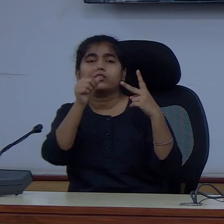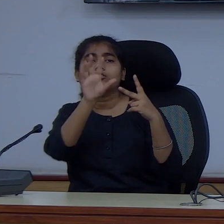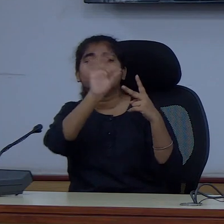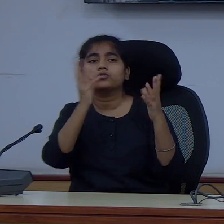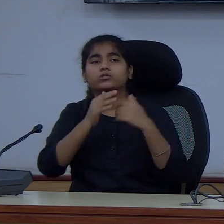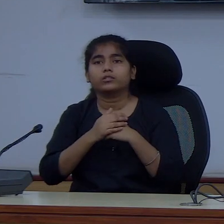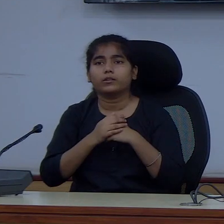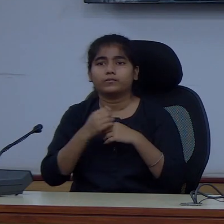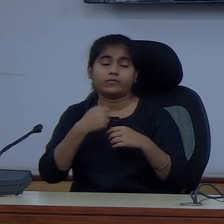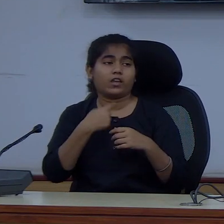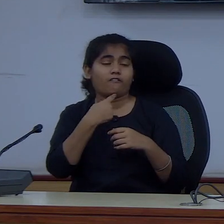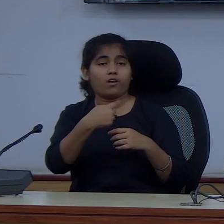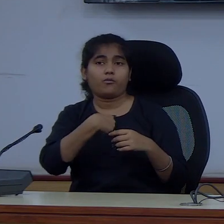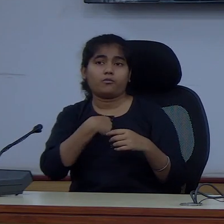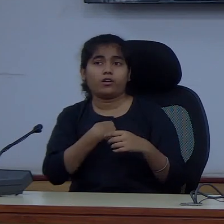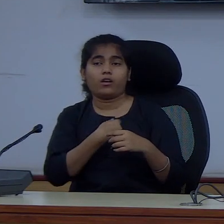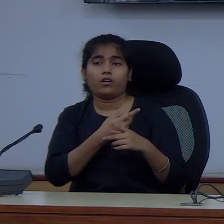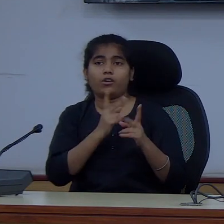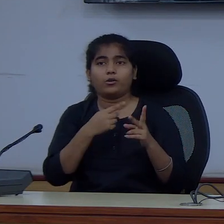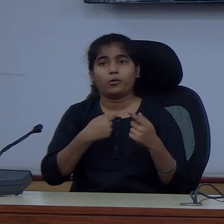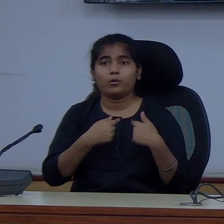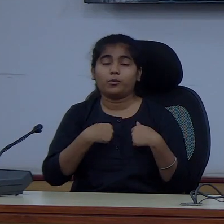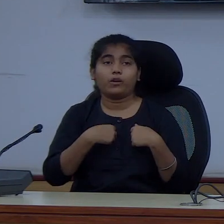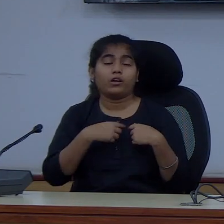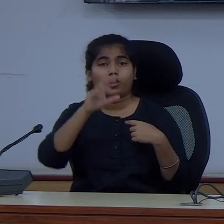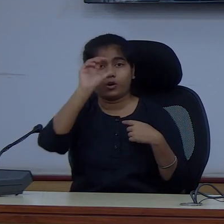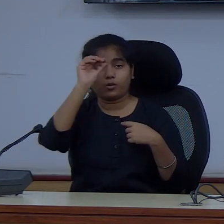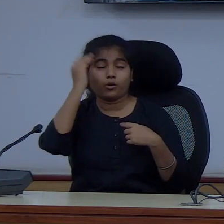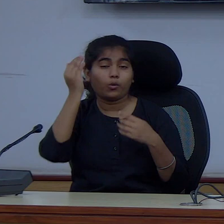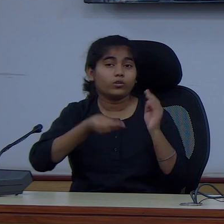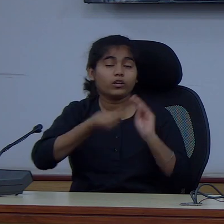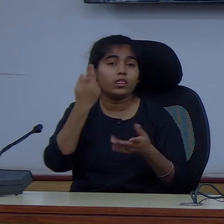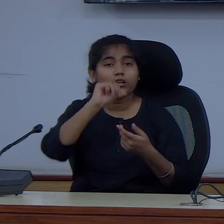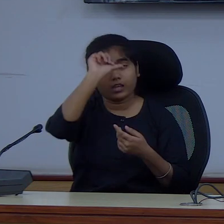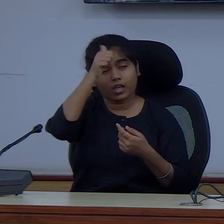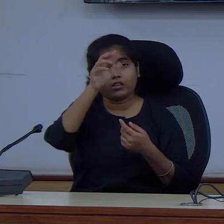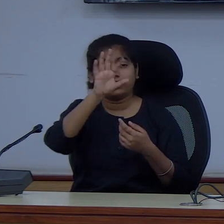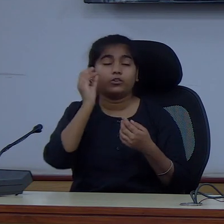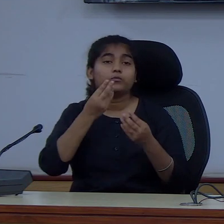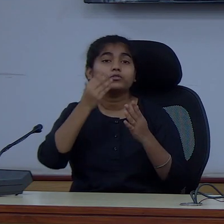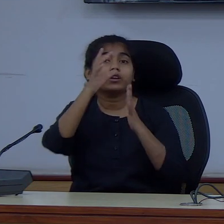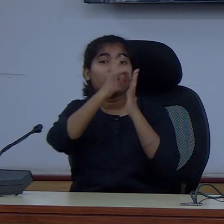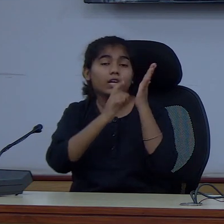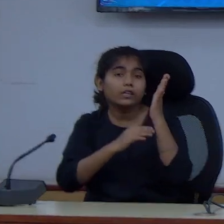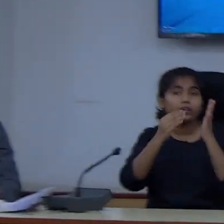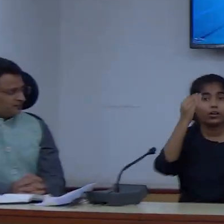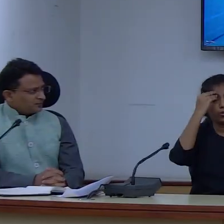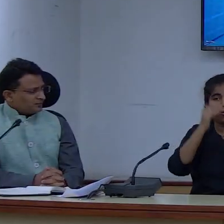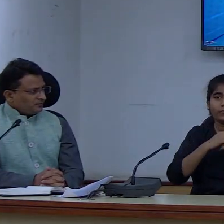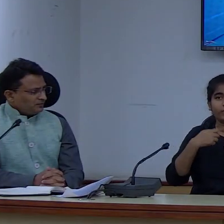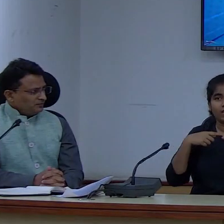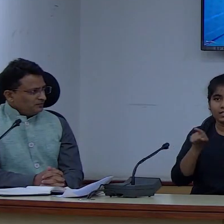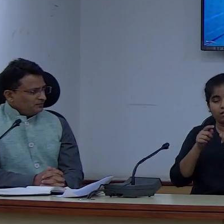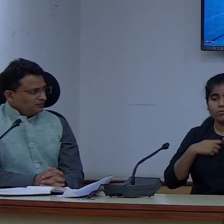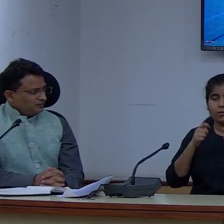अगर न्यूज़पेपर पढ़ना है और आपके पास दो ऑप्शन है, हिंदी और इंग्लिश का, तो आप कौन सा ऑप्शन चूज करेंगे? आपका अगर आप मुझसे पूछ रहे हैं तो ऑब्वियसली